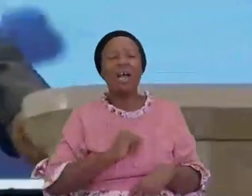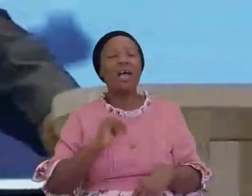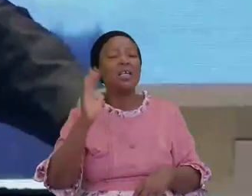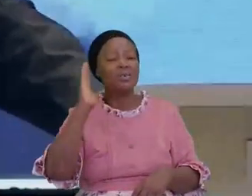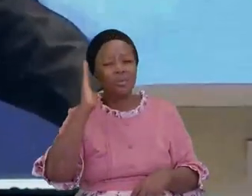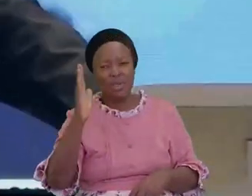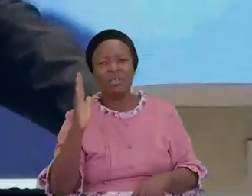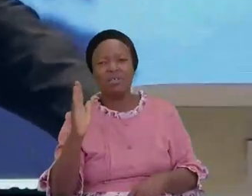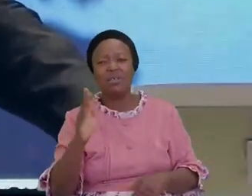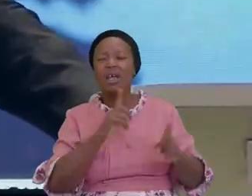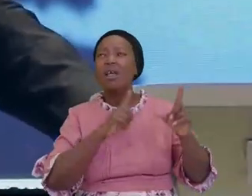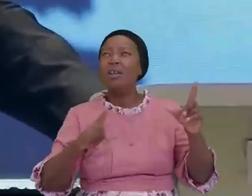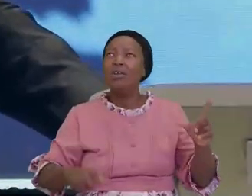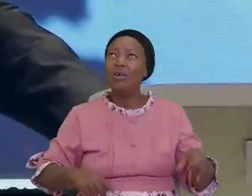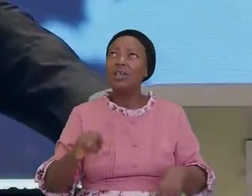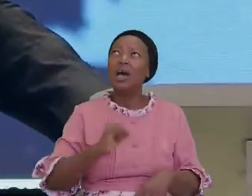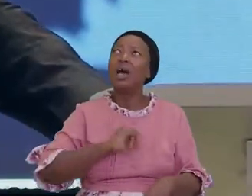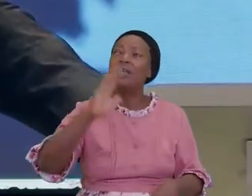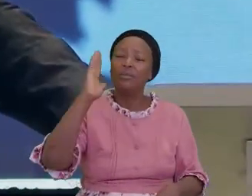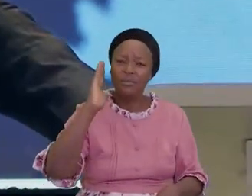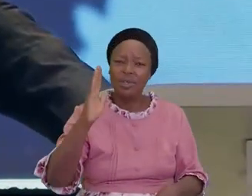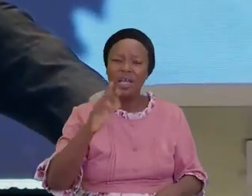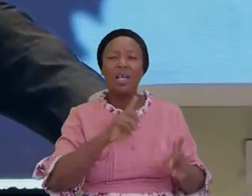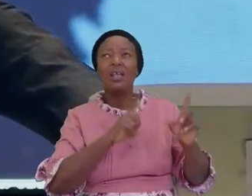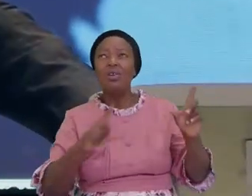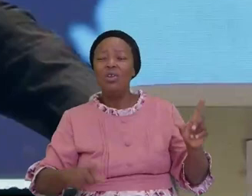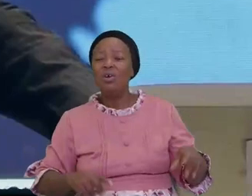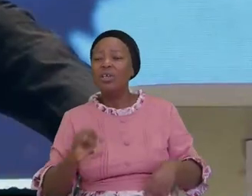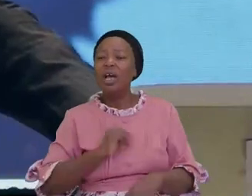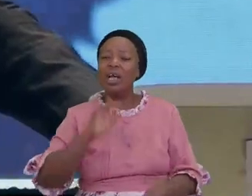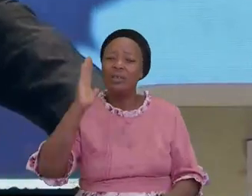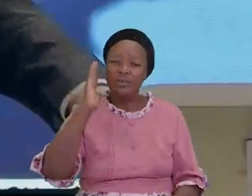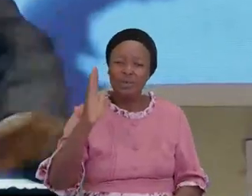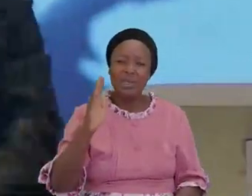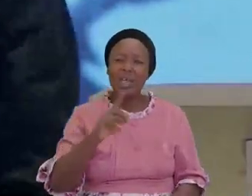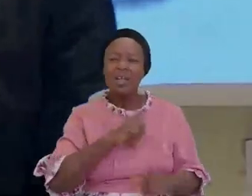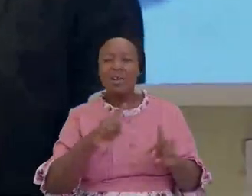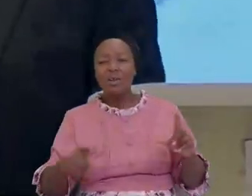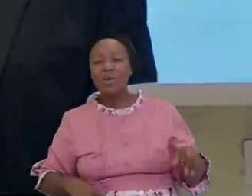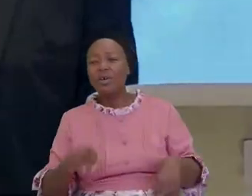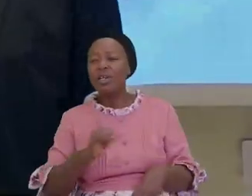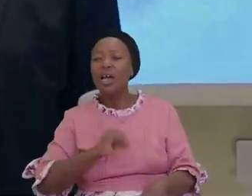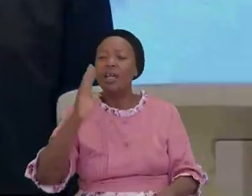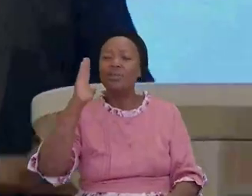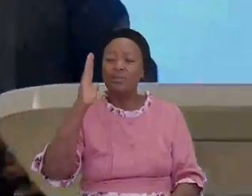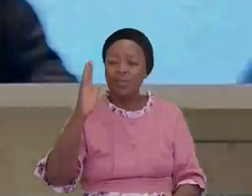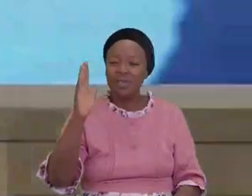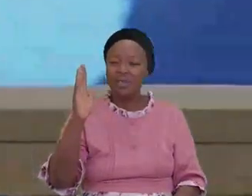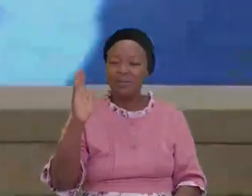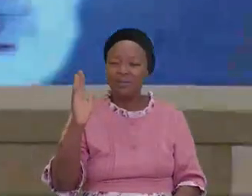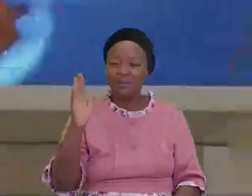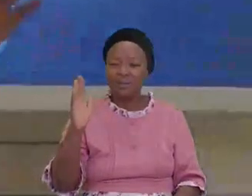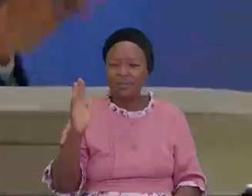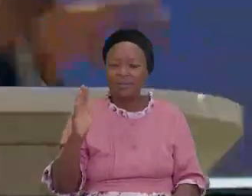je le ferai. Seigneur, je le ferai. Seigneur, je le ferai. Seigneur, je le ferai.